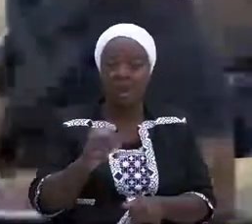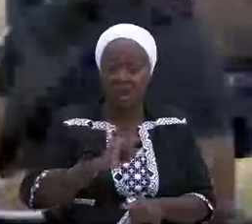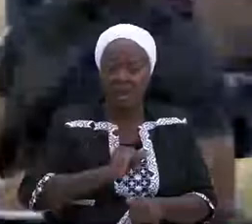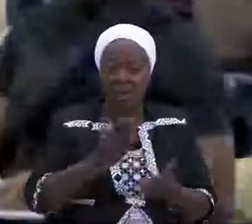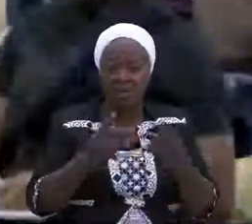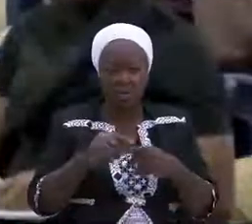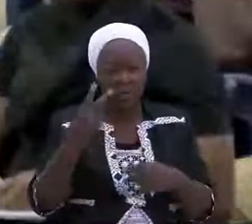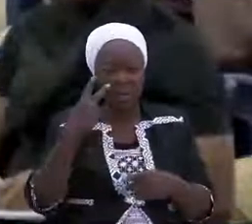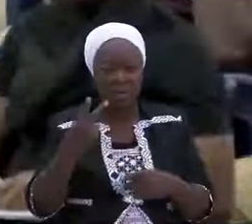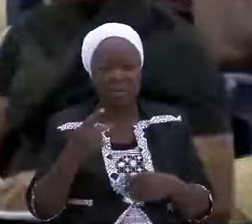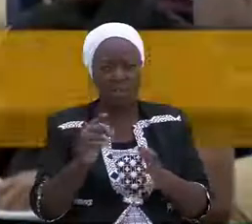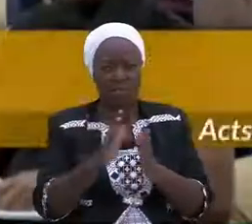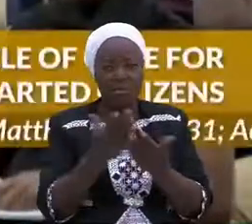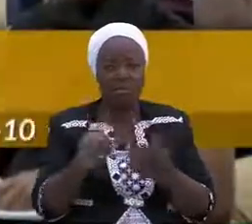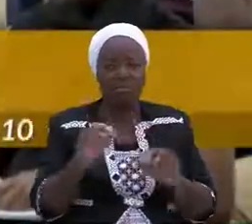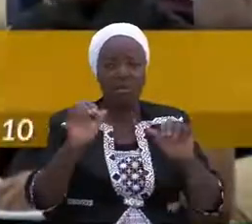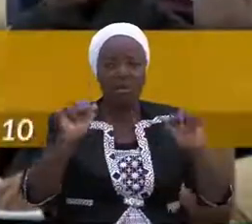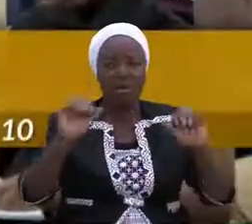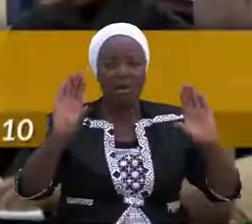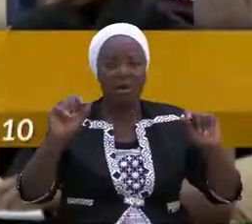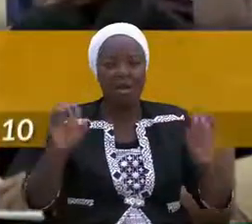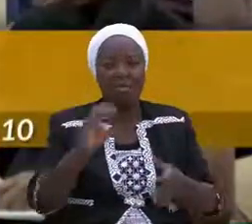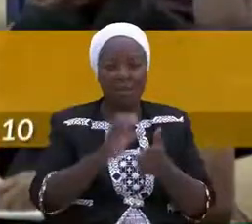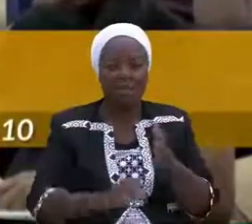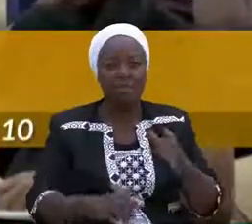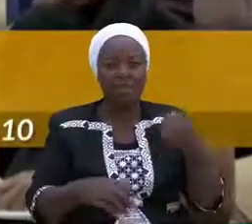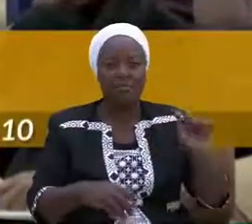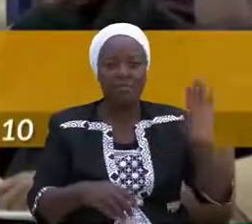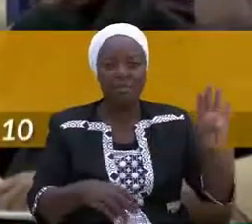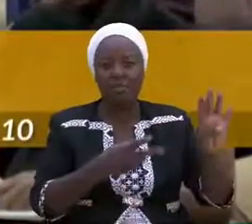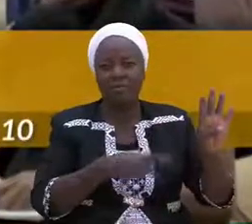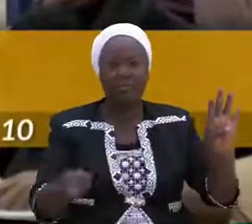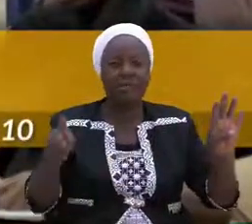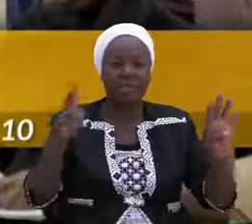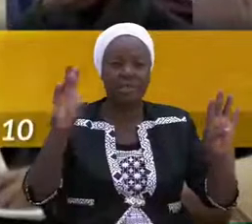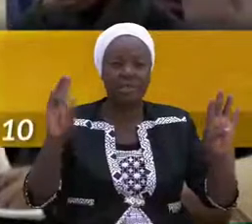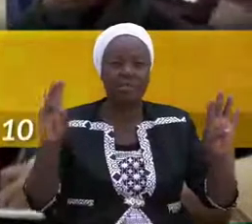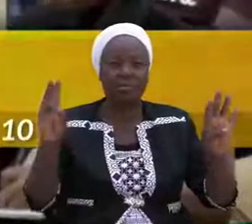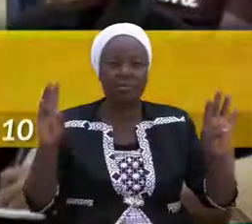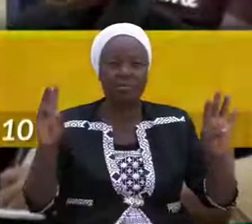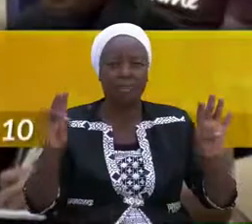Voyons Actes, chapitre 14, verset 7. Actes,